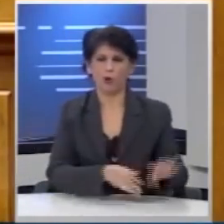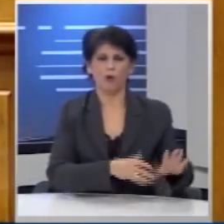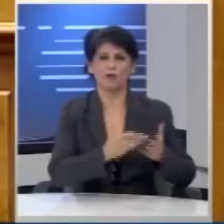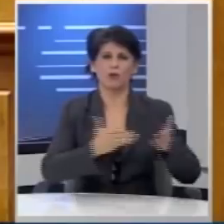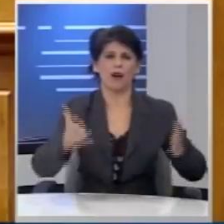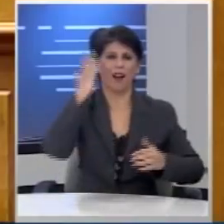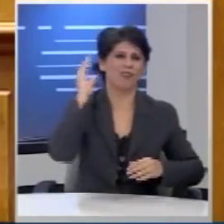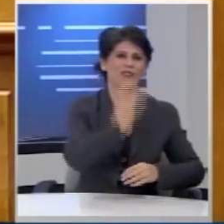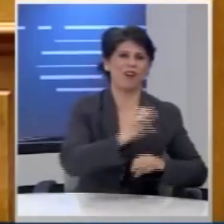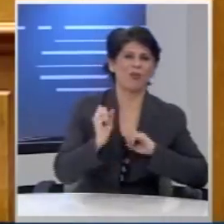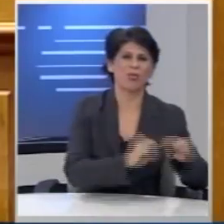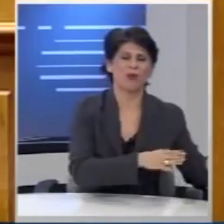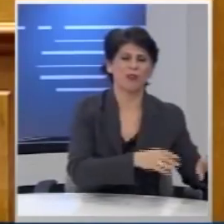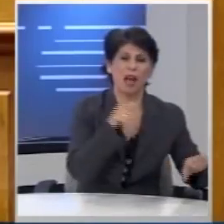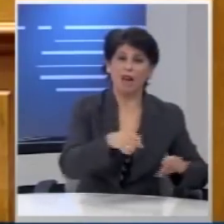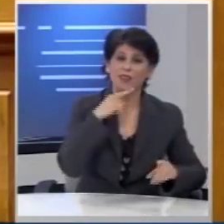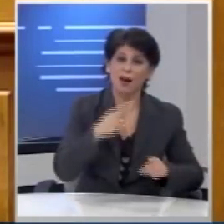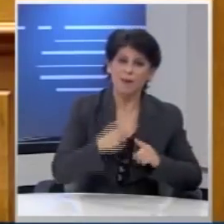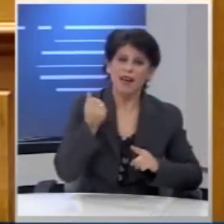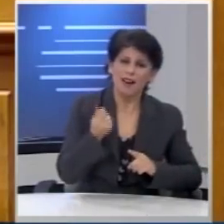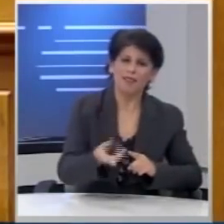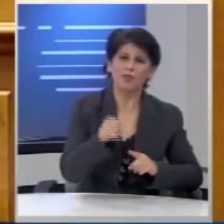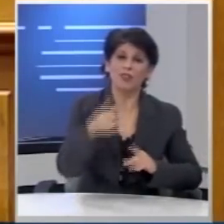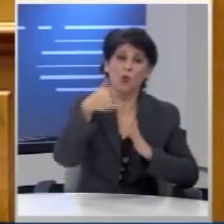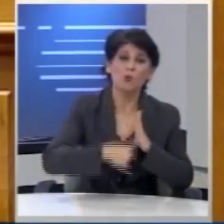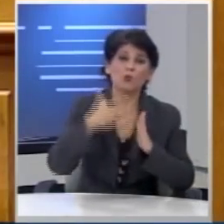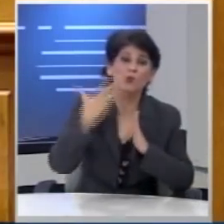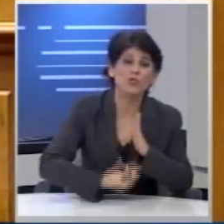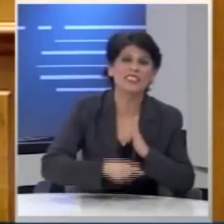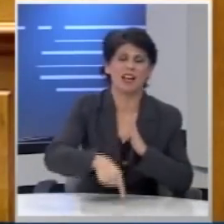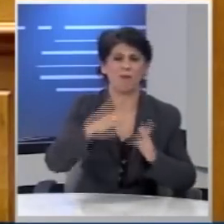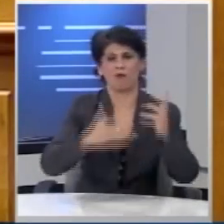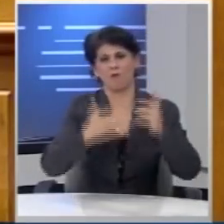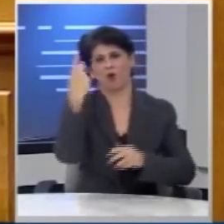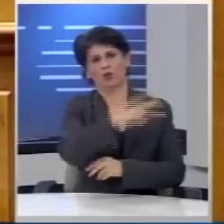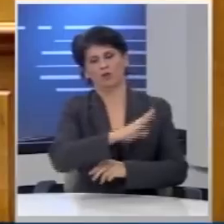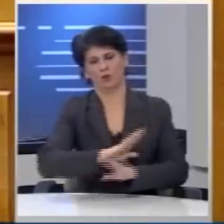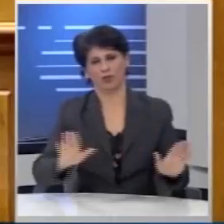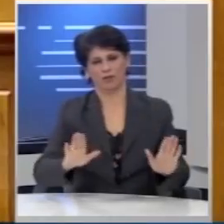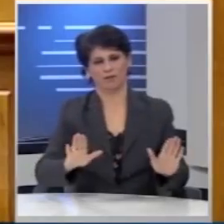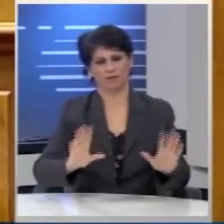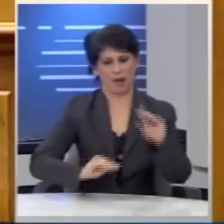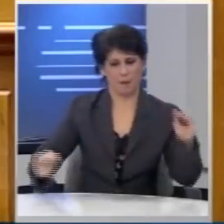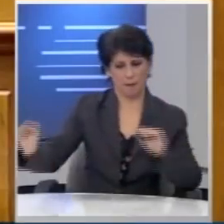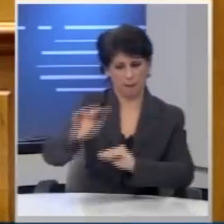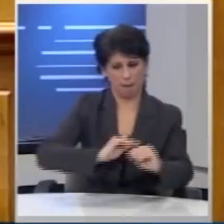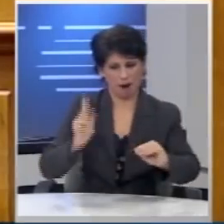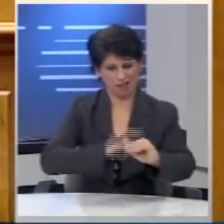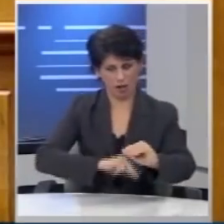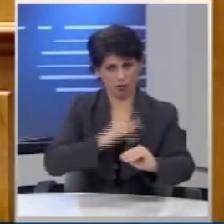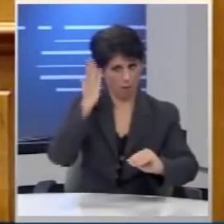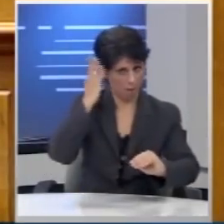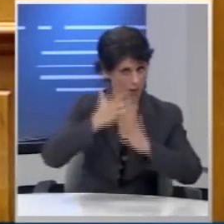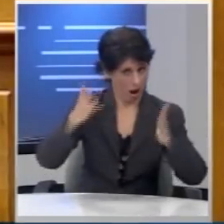στο μεγάλο κεφάλαιο. Αυτή η απλή αριθμητική είναι η ουσία του προϋπολογισμού σας. Αναδιανομή στο μεγάλο